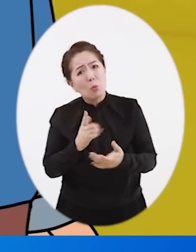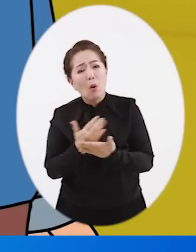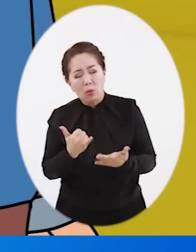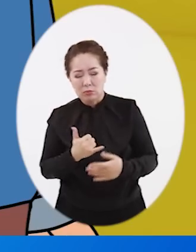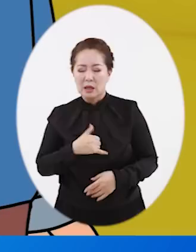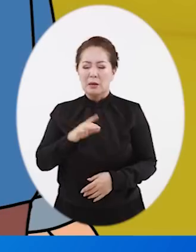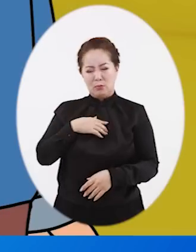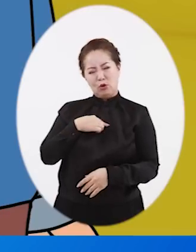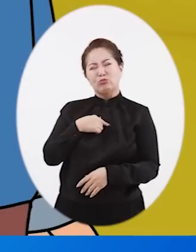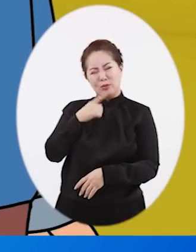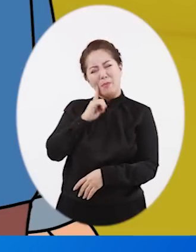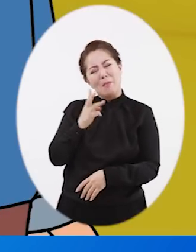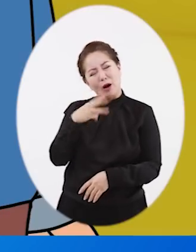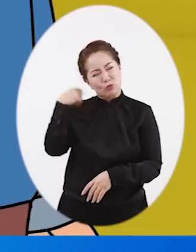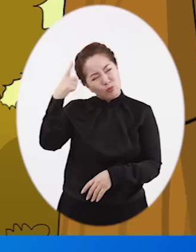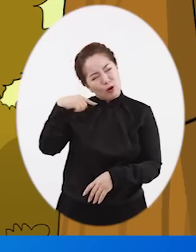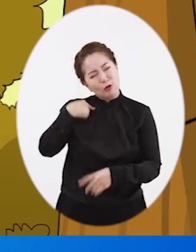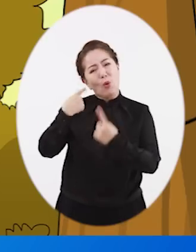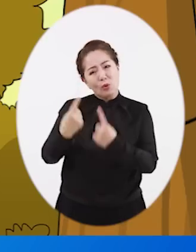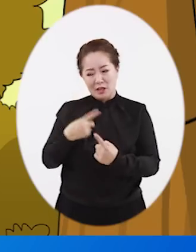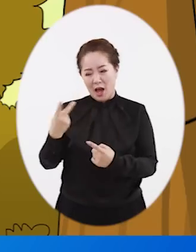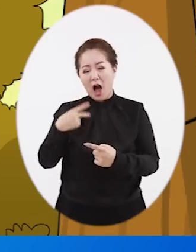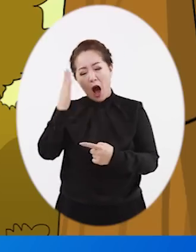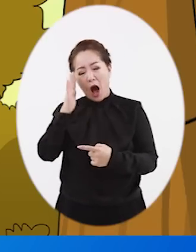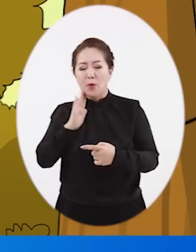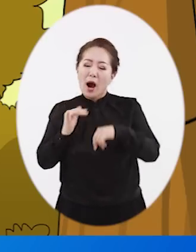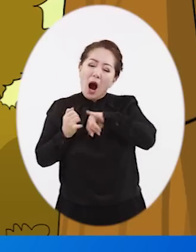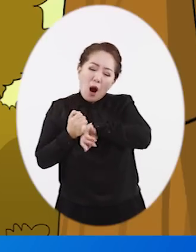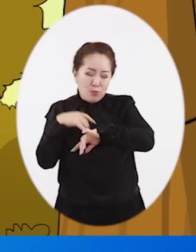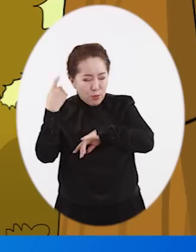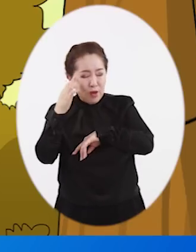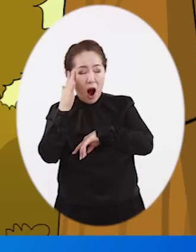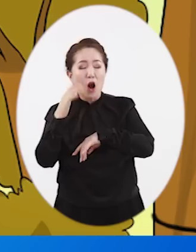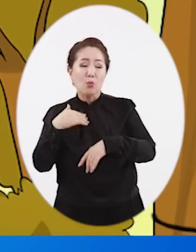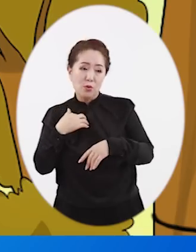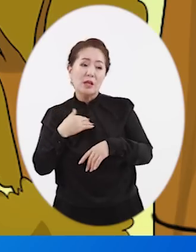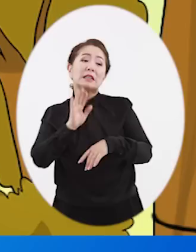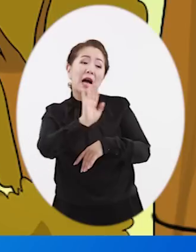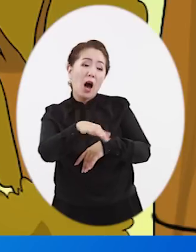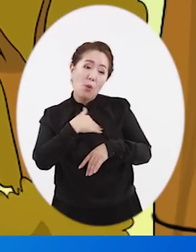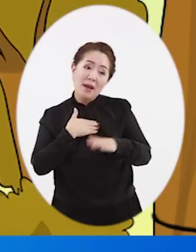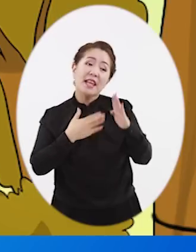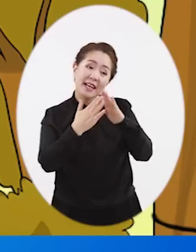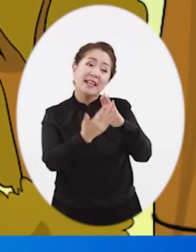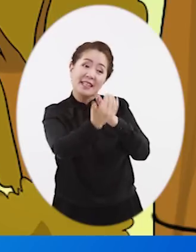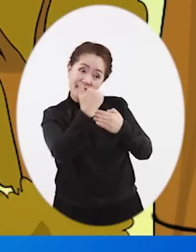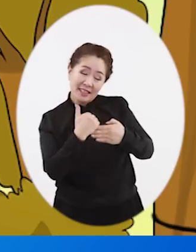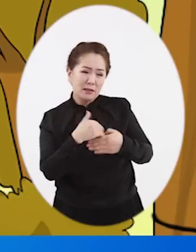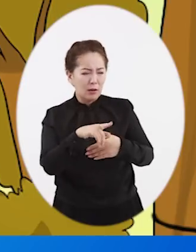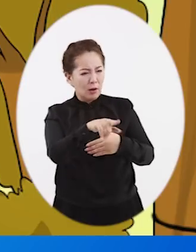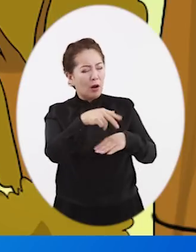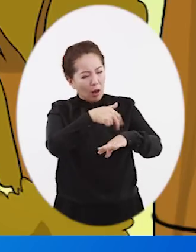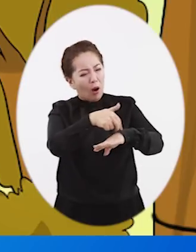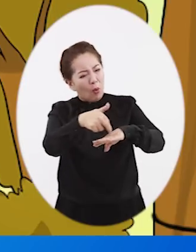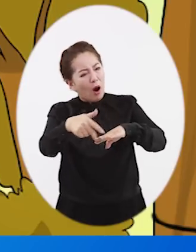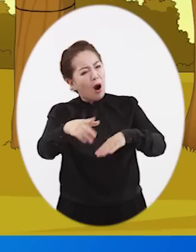энэ арга маргаа шиг бүтгүү. Тэгнэ гэж гордоод л байна. Эмгэн бит хоёрын сэдсэн арга нь